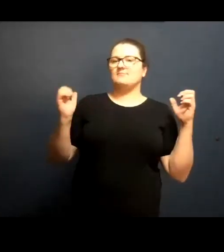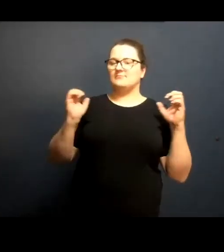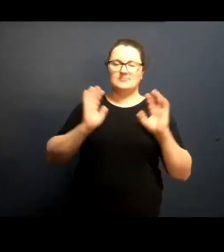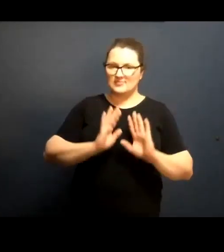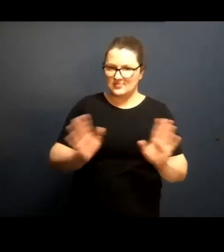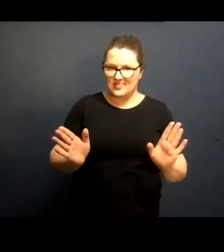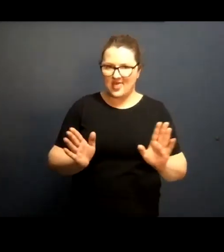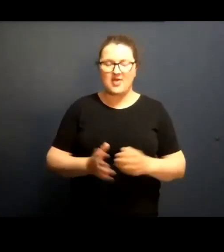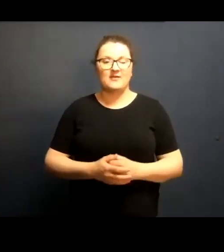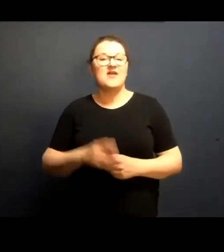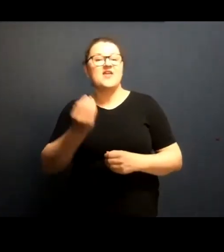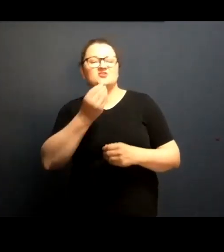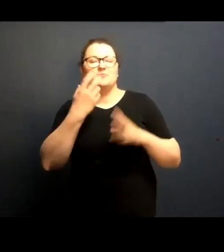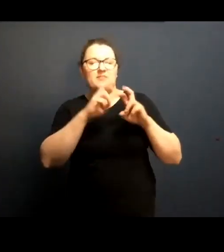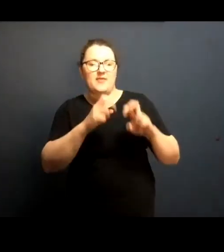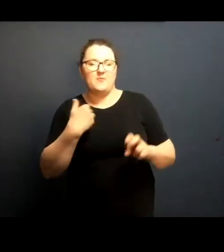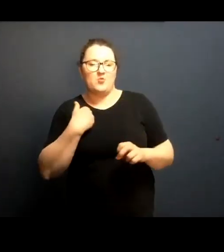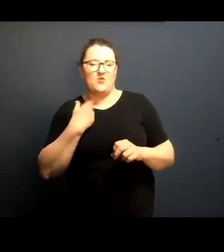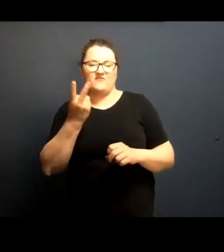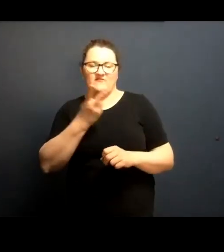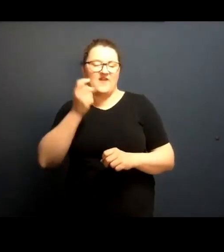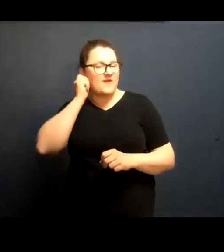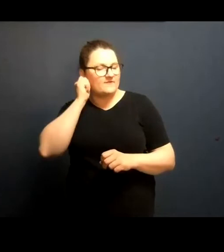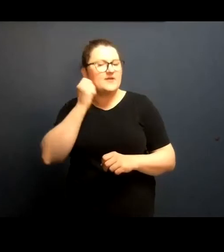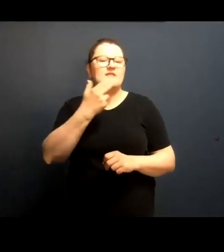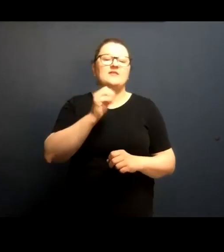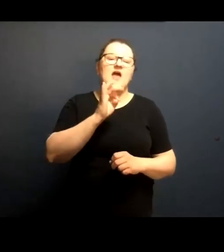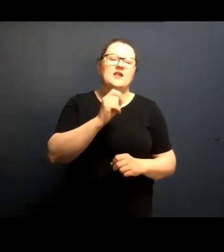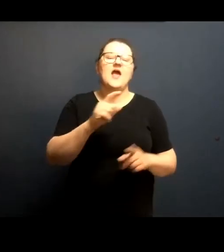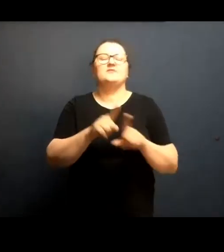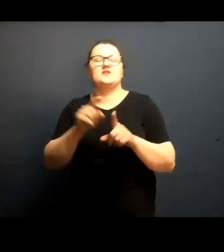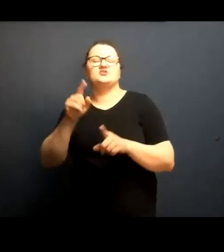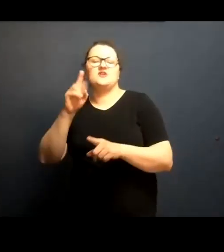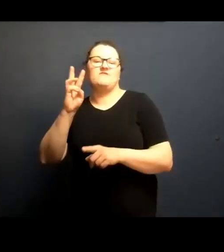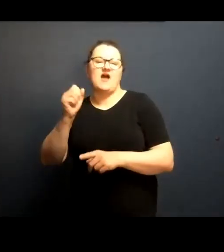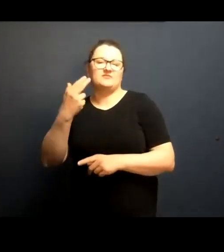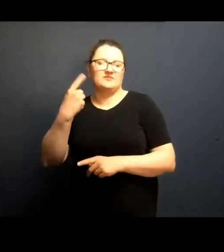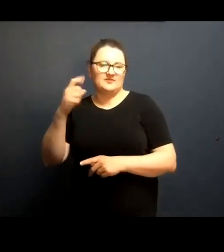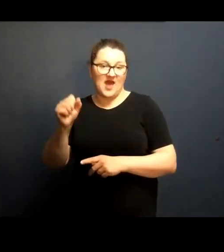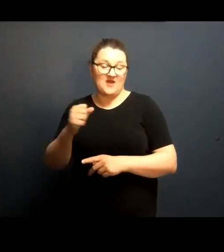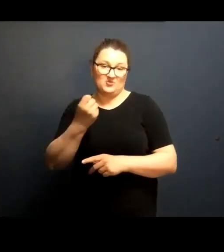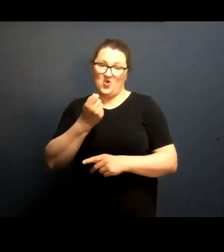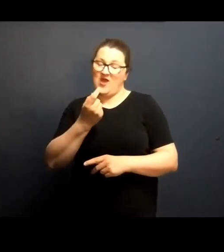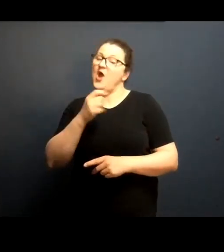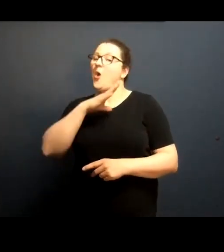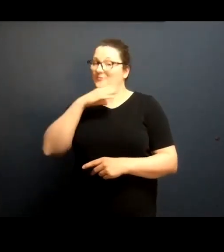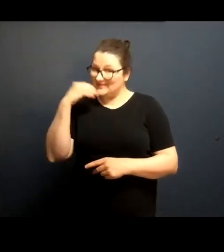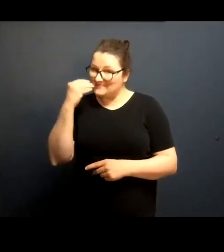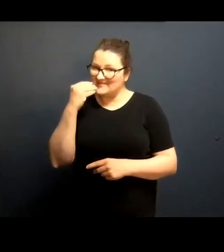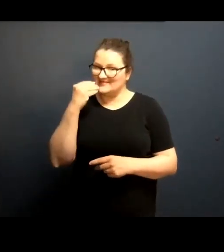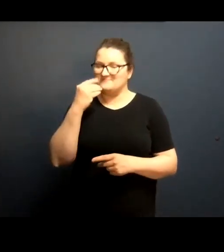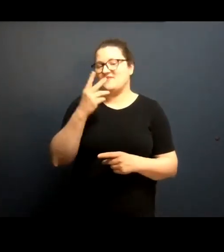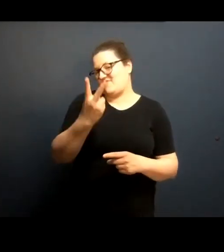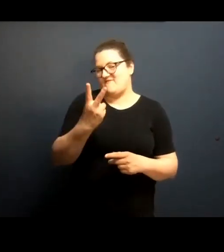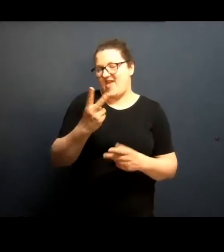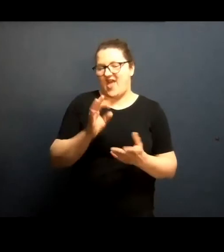dwie wypowiedzi, Natalii i Wandy, które troszkę wieją optymizmem w porównaniu z tymi, ale to były dwie